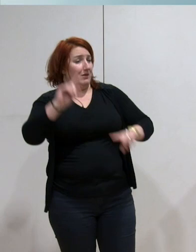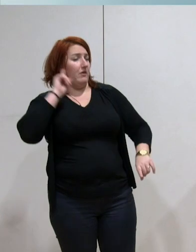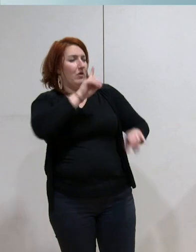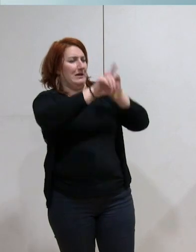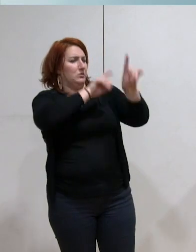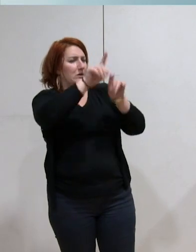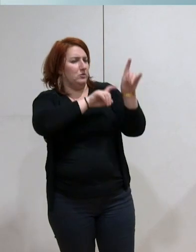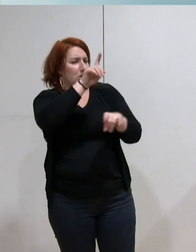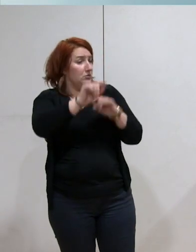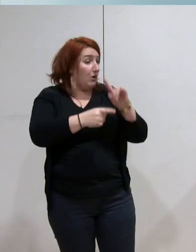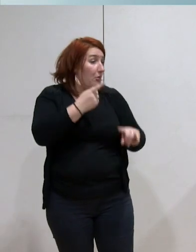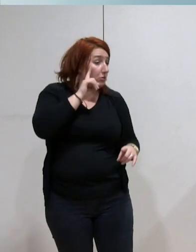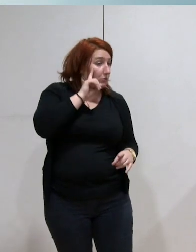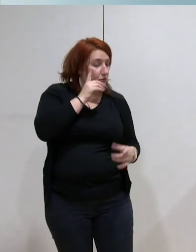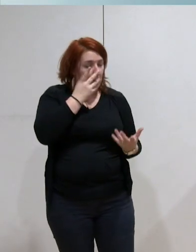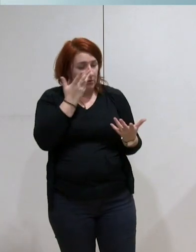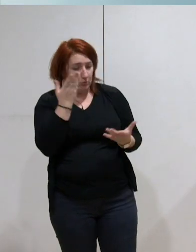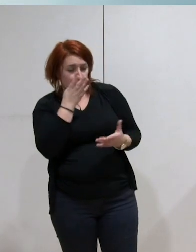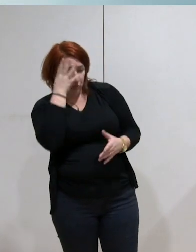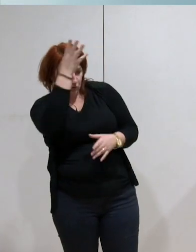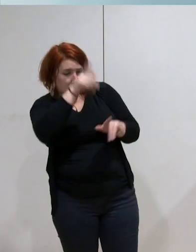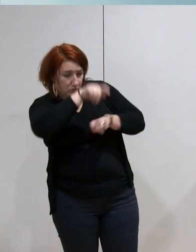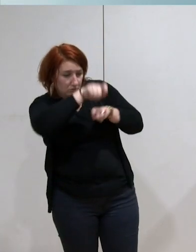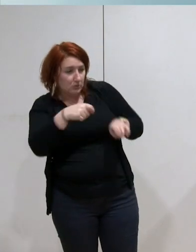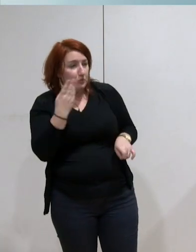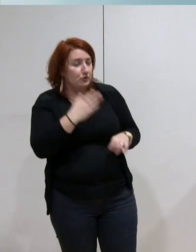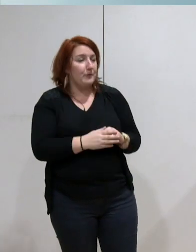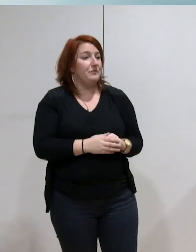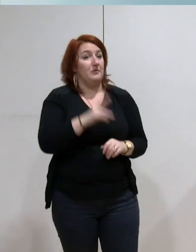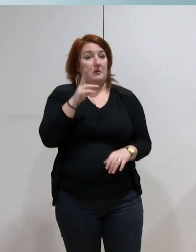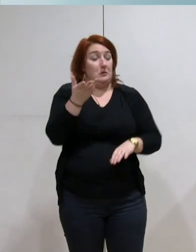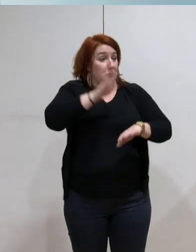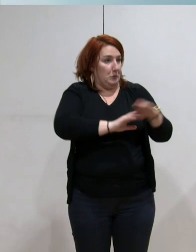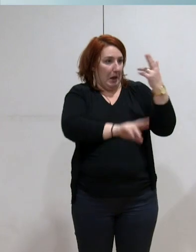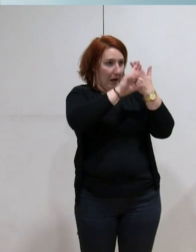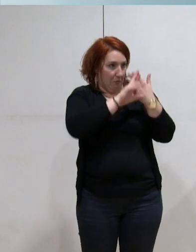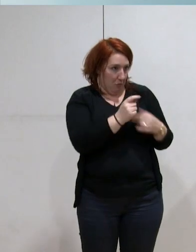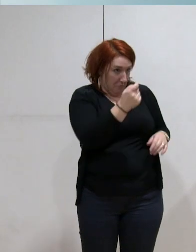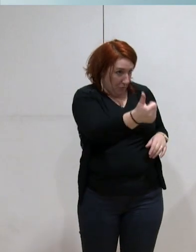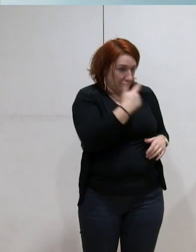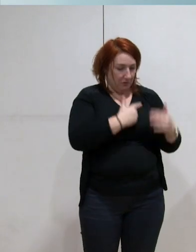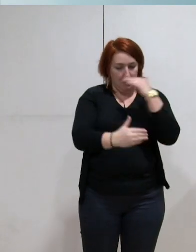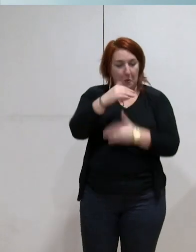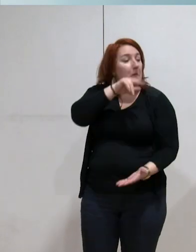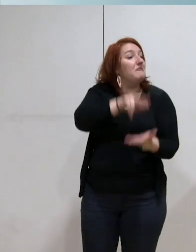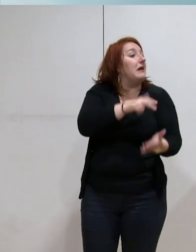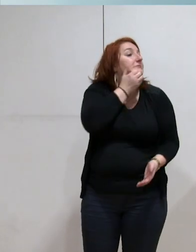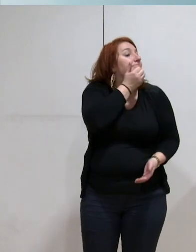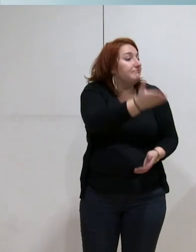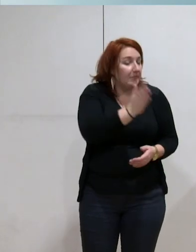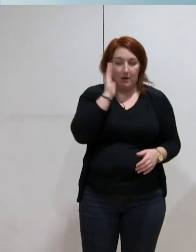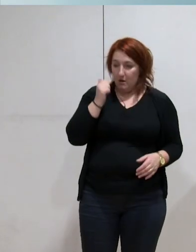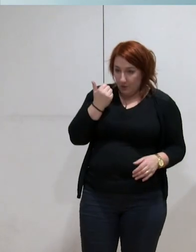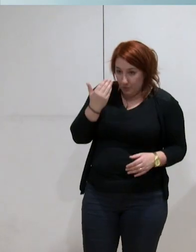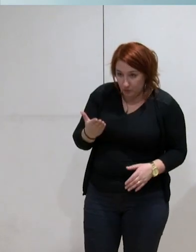apprécier ce projet à ces questions peu de réponses et logiquement nous ne pouvons valider ce programme c'est pourquoi nous avions